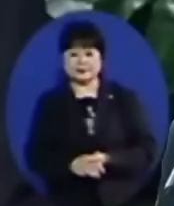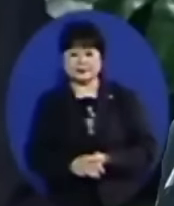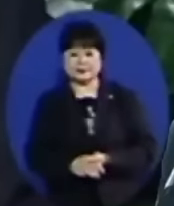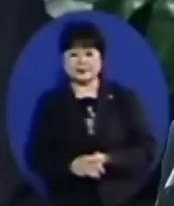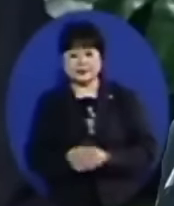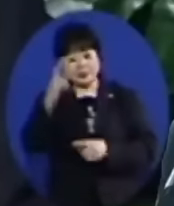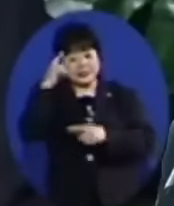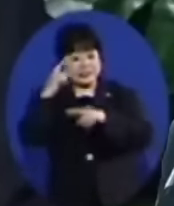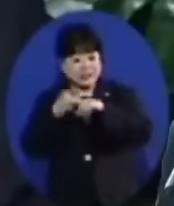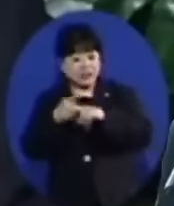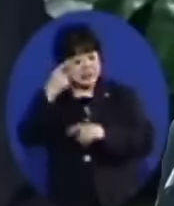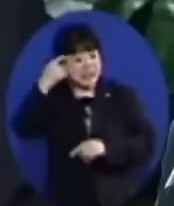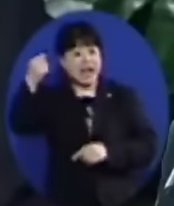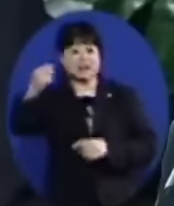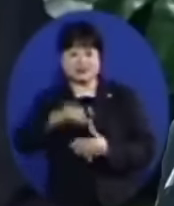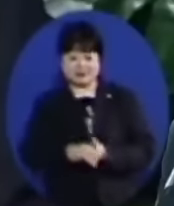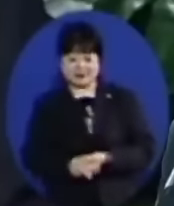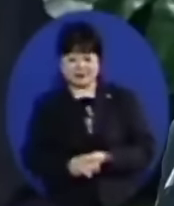긍정적으로 생각하고